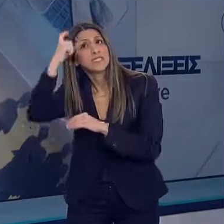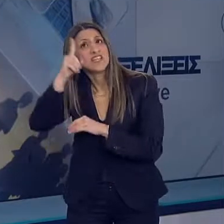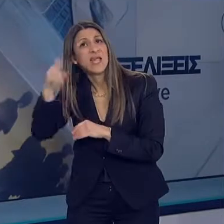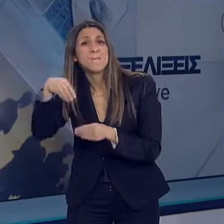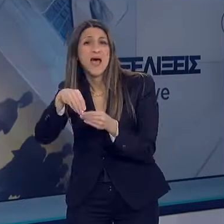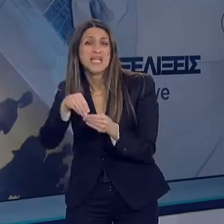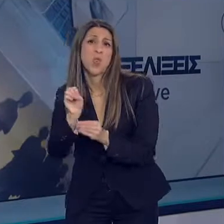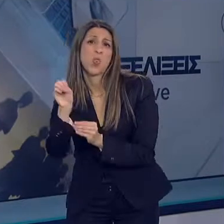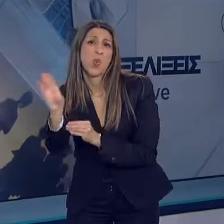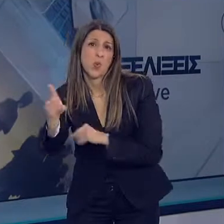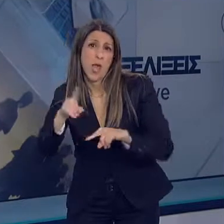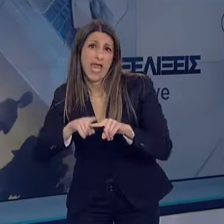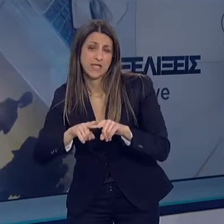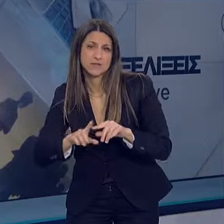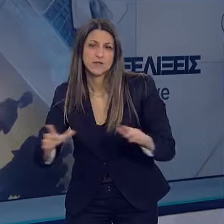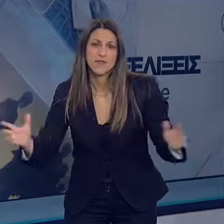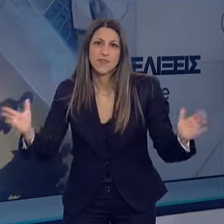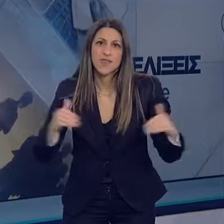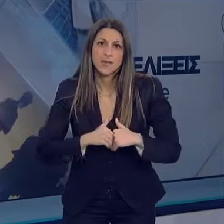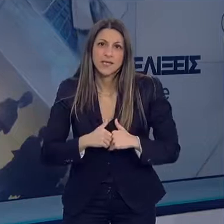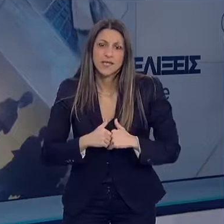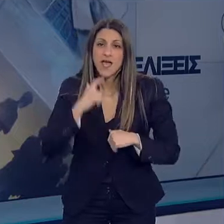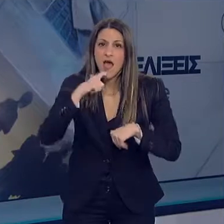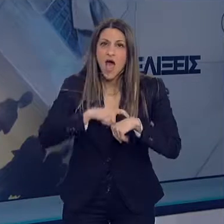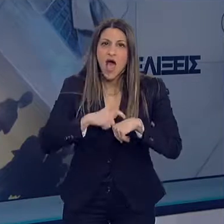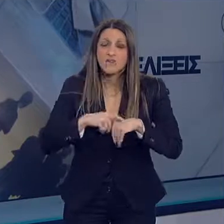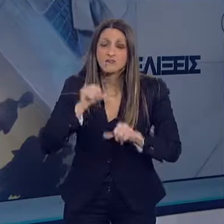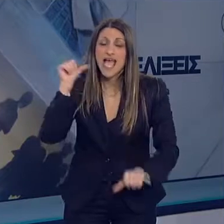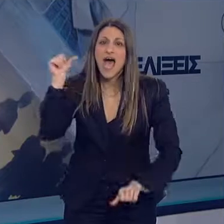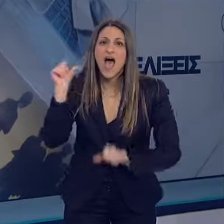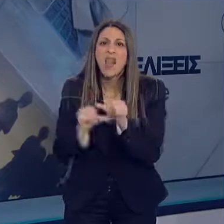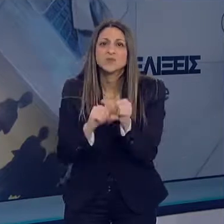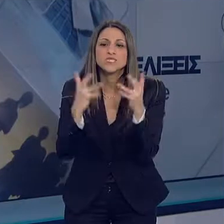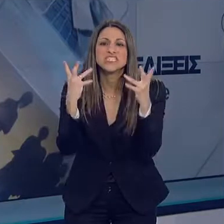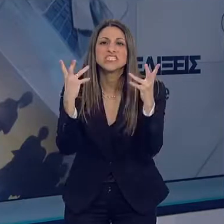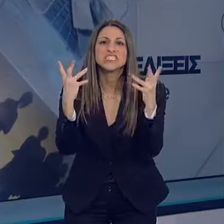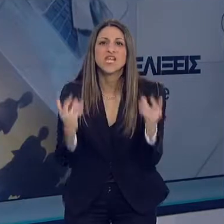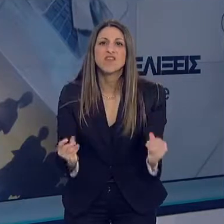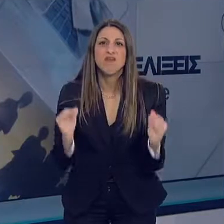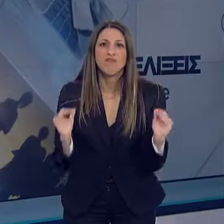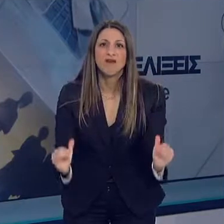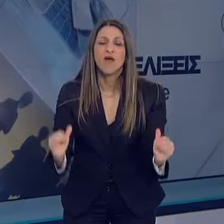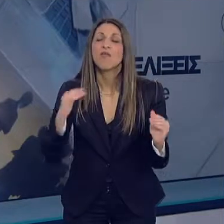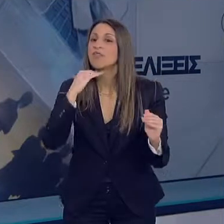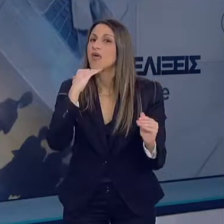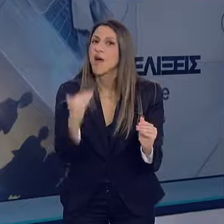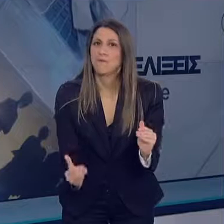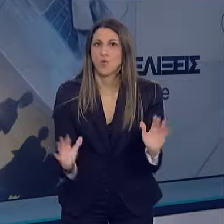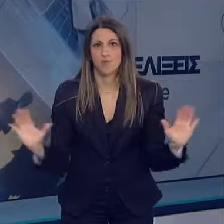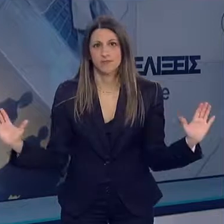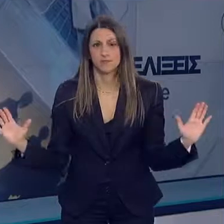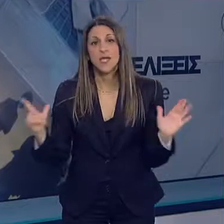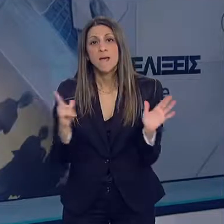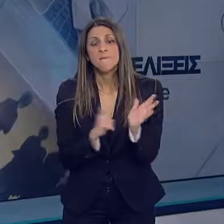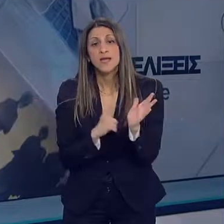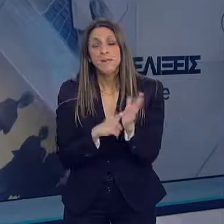μία μέρα τις συνήθειές τους. Λες και δεν συμβαίνει το παραμικρό. Λες και θα πάθουμε κάτι αν φάμε τη μαγειρίτσα και το αρνί με τους ανθρώπους